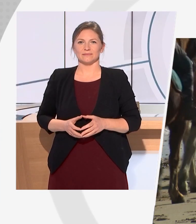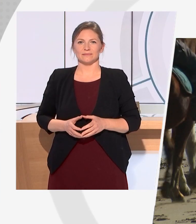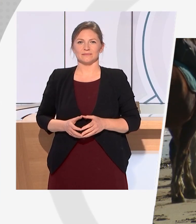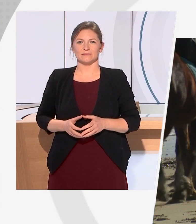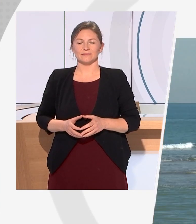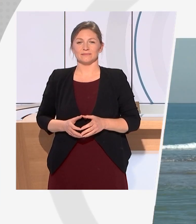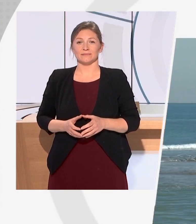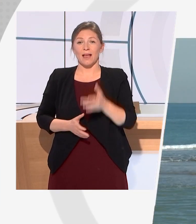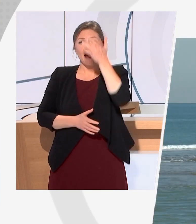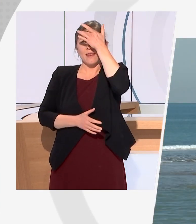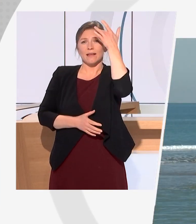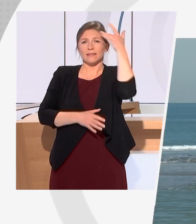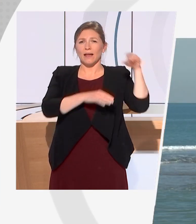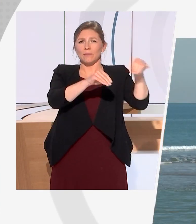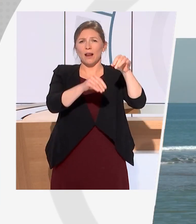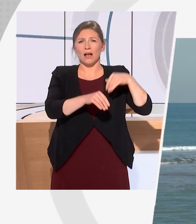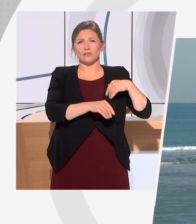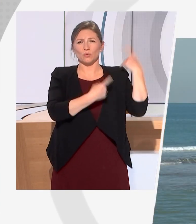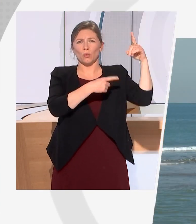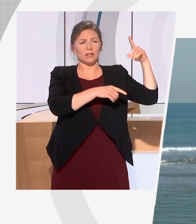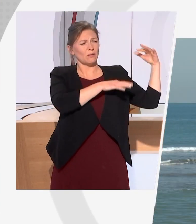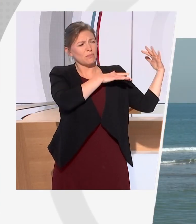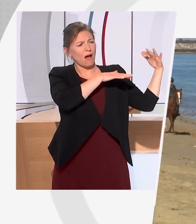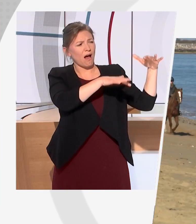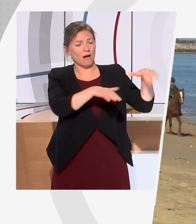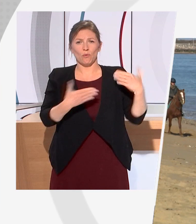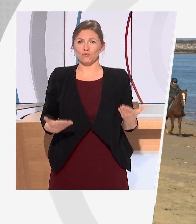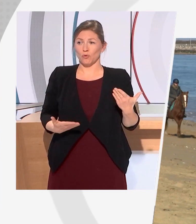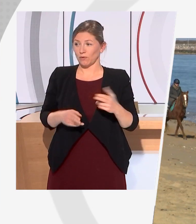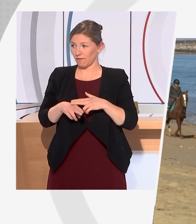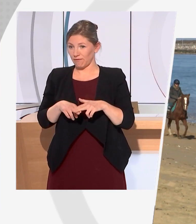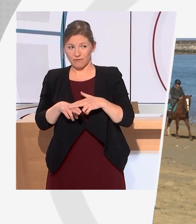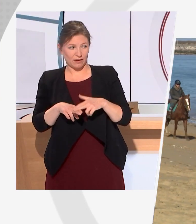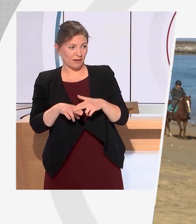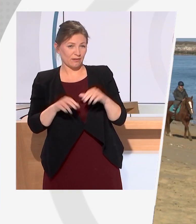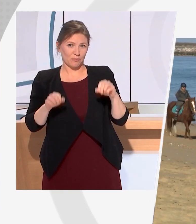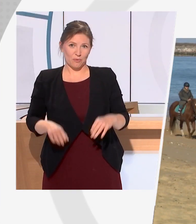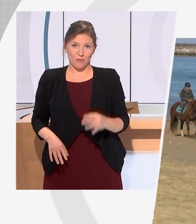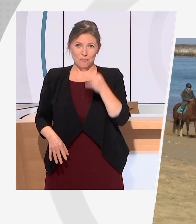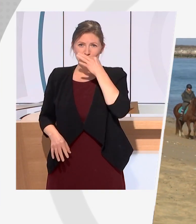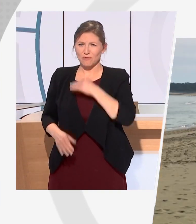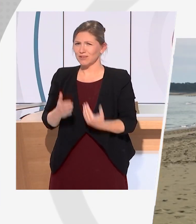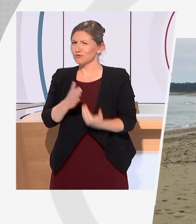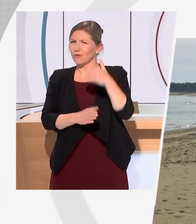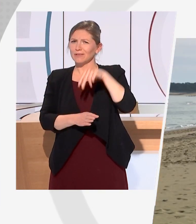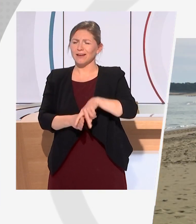À l'inverse de l'été où les plages sont bondées, là il n'y a personne. Et on peut en profiter toute la